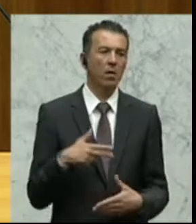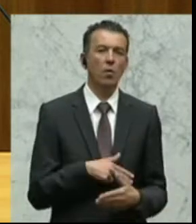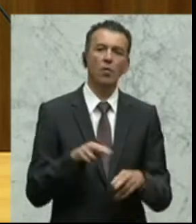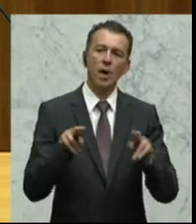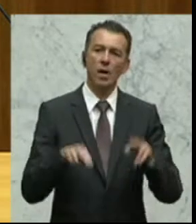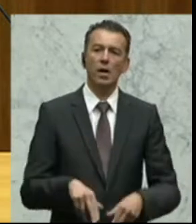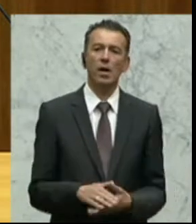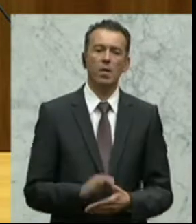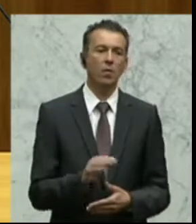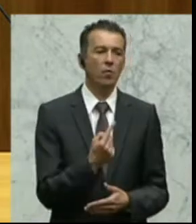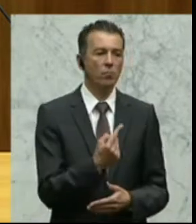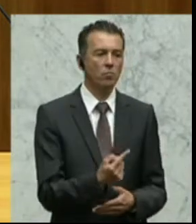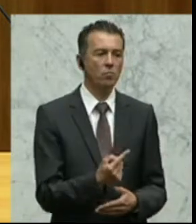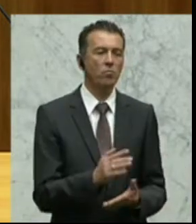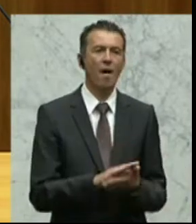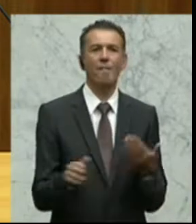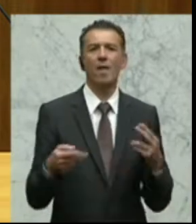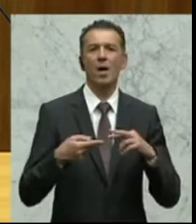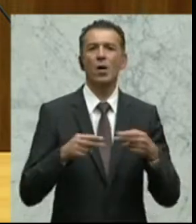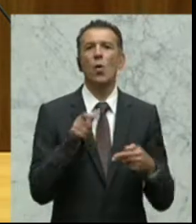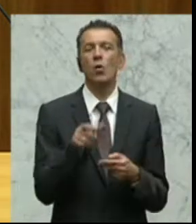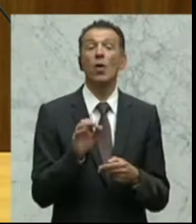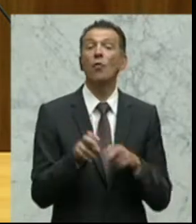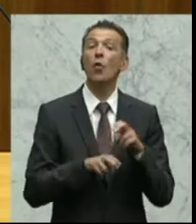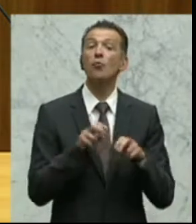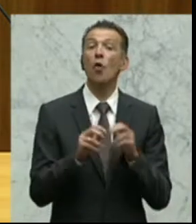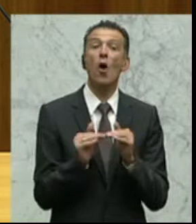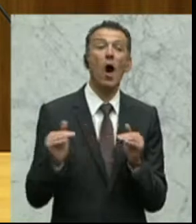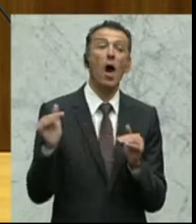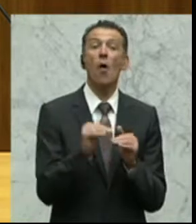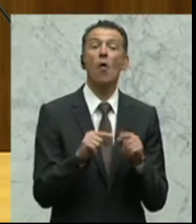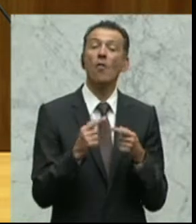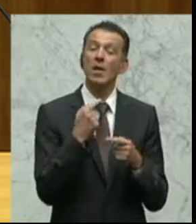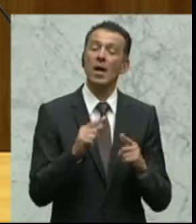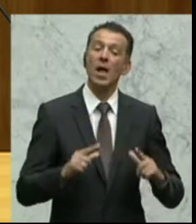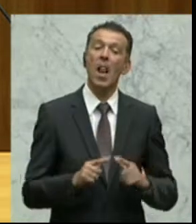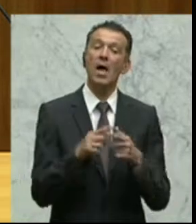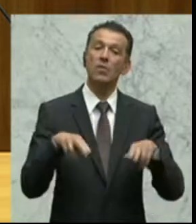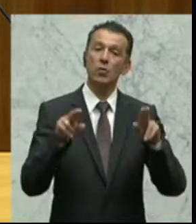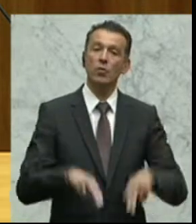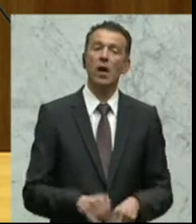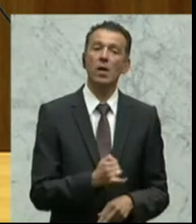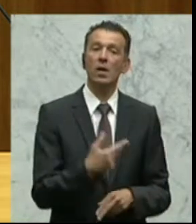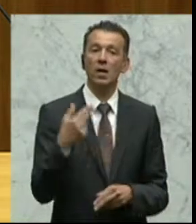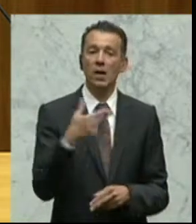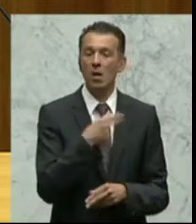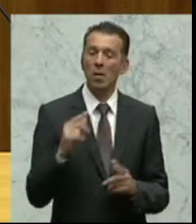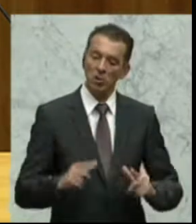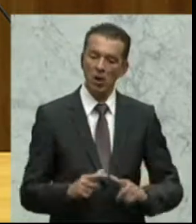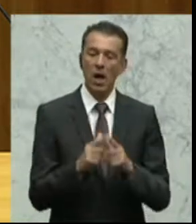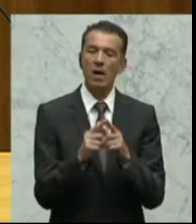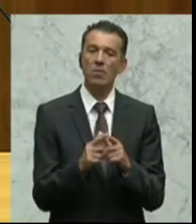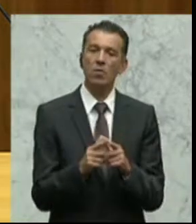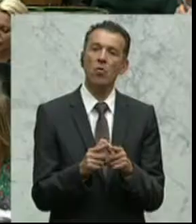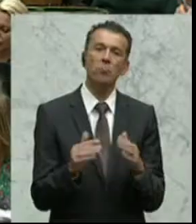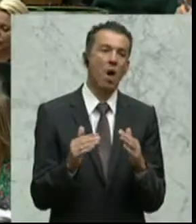für Sie einfach ein Codewort für Steuererhöhung. Wir stehen für Leistungsgerechtigkeit. Jeder Mensch, der was leistet, ob das eine Hausfrau ist,